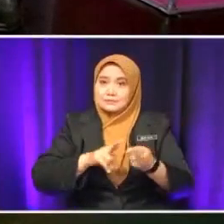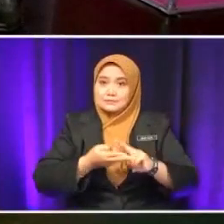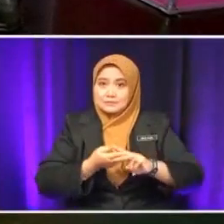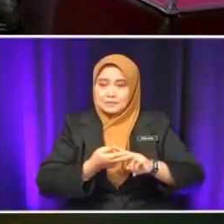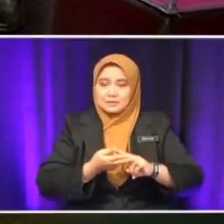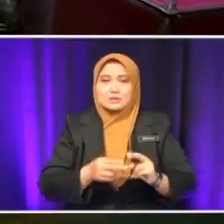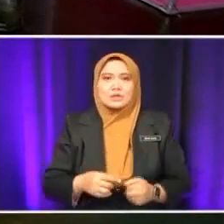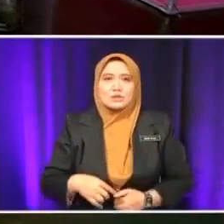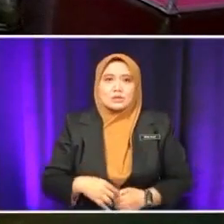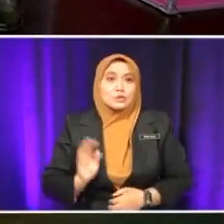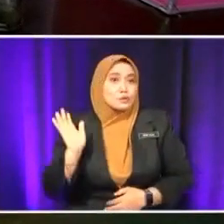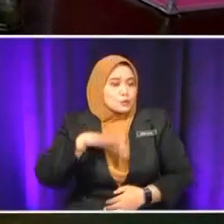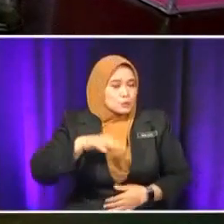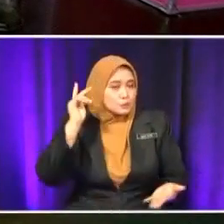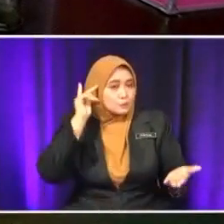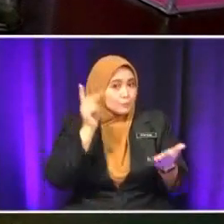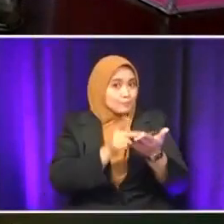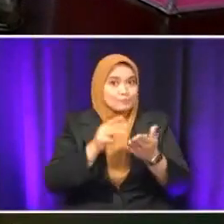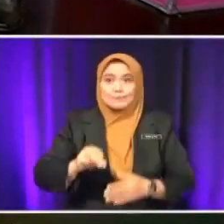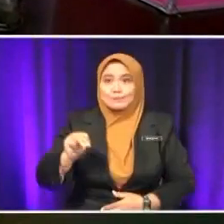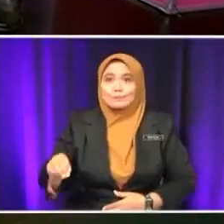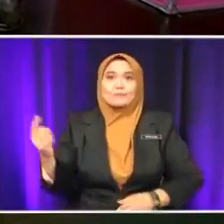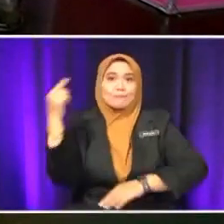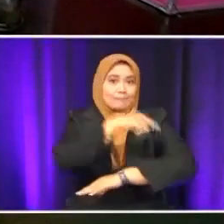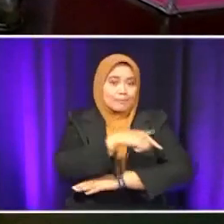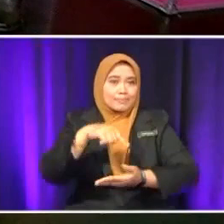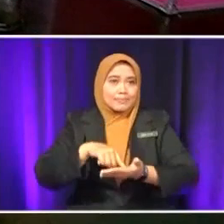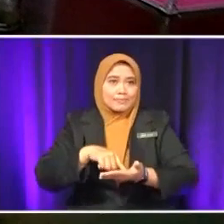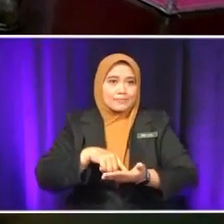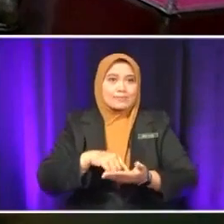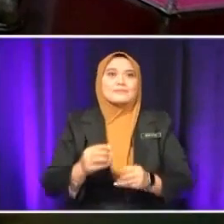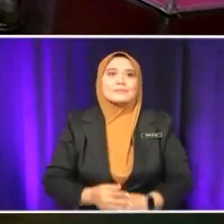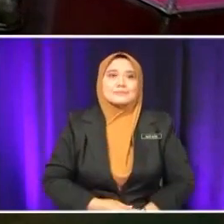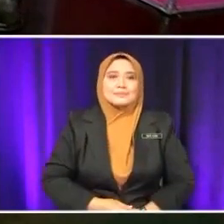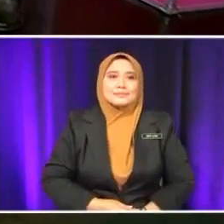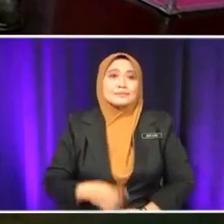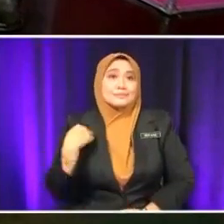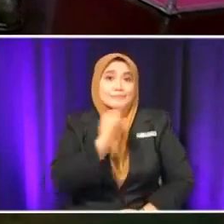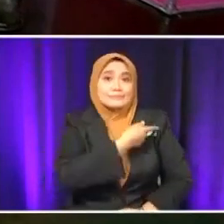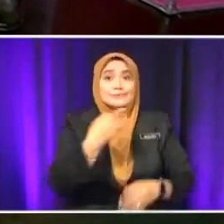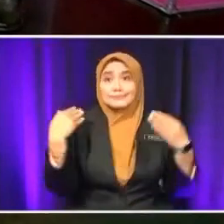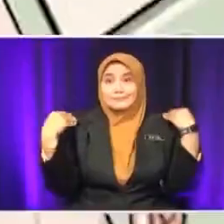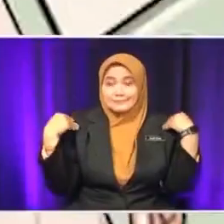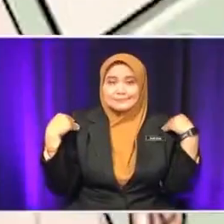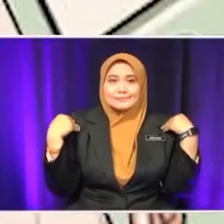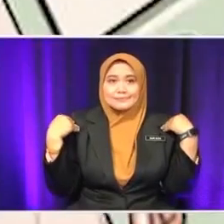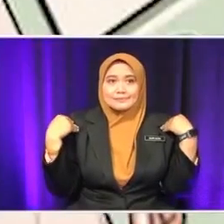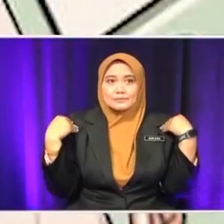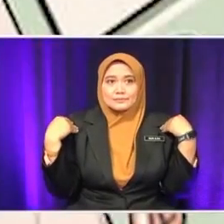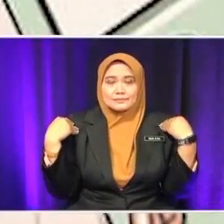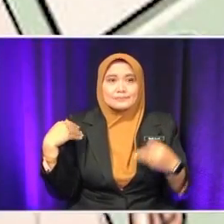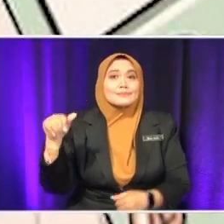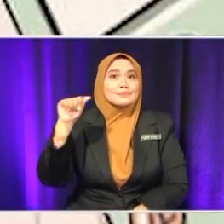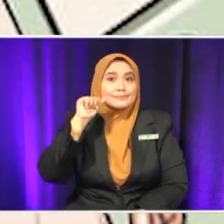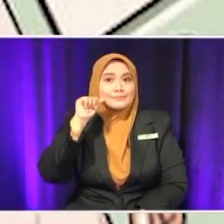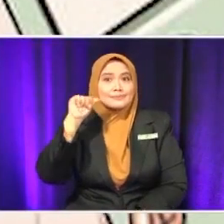boleh perkenalkan siapakah murid-murid kita hari ini cikgu? Okey, murid-murid kita hari ini kita ada Ayu dekat